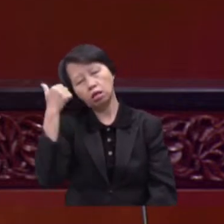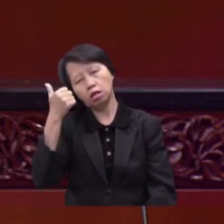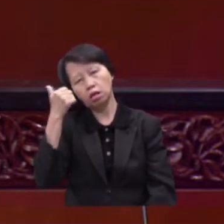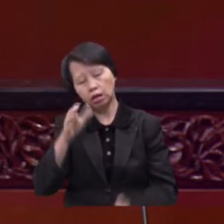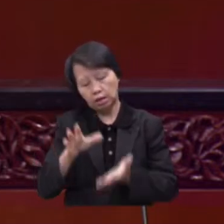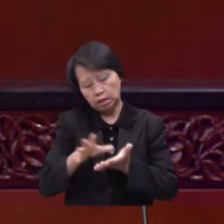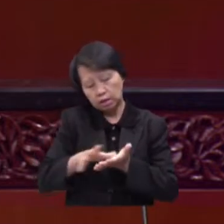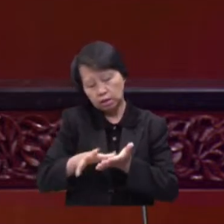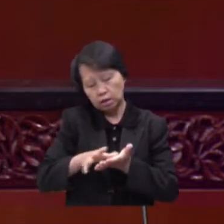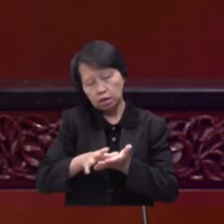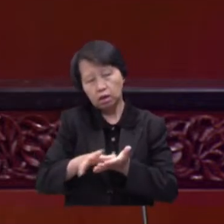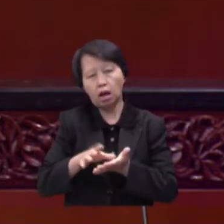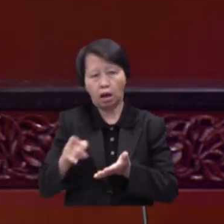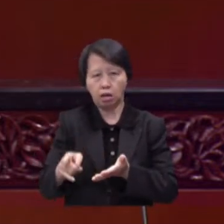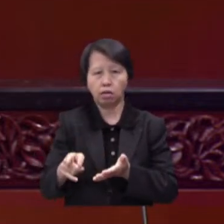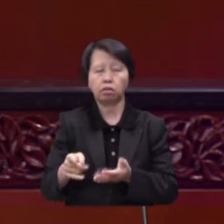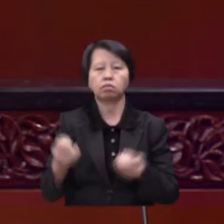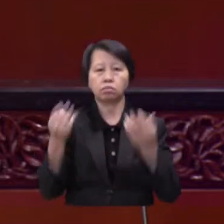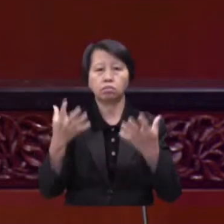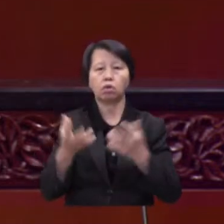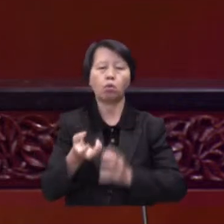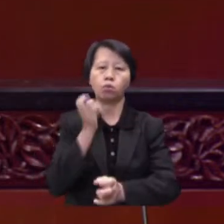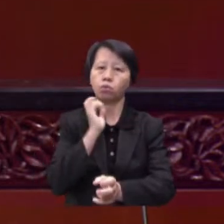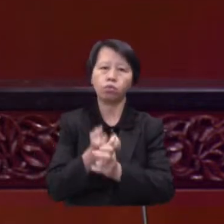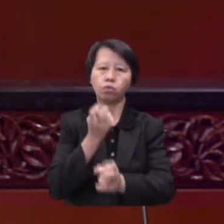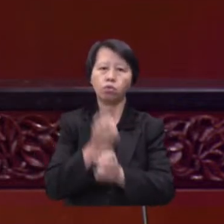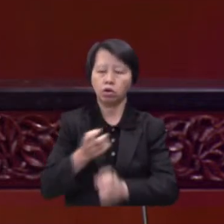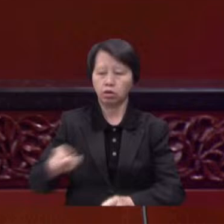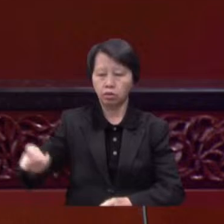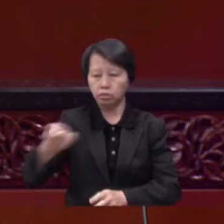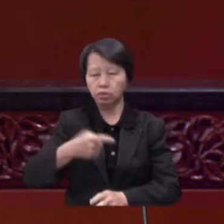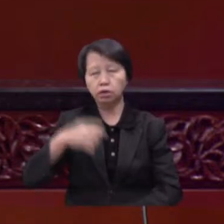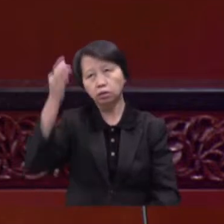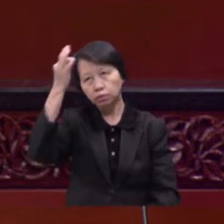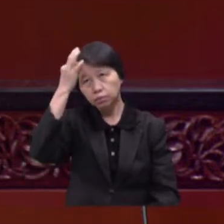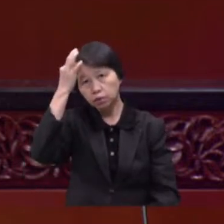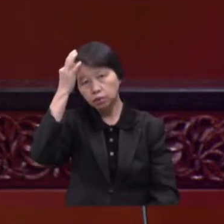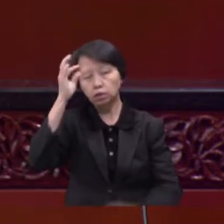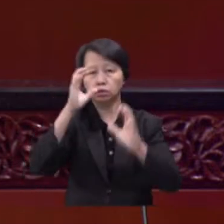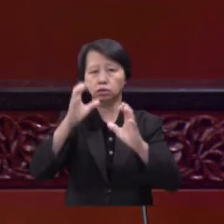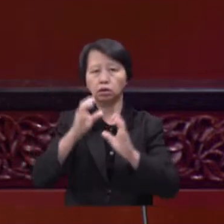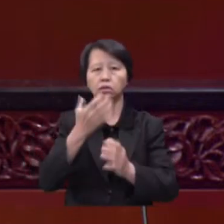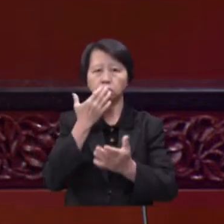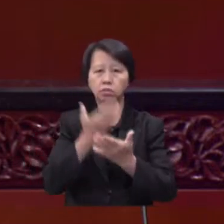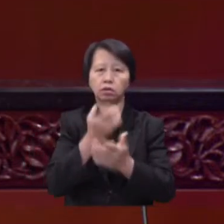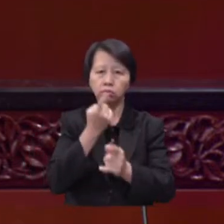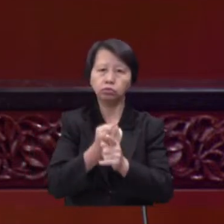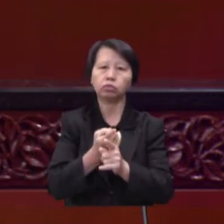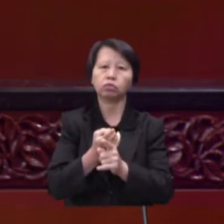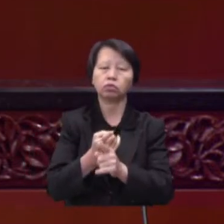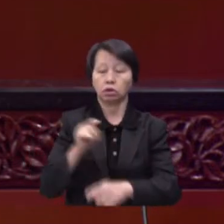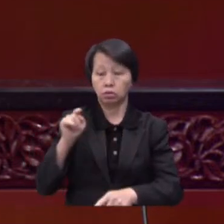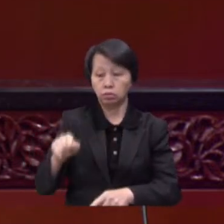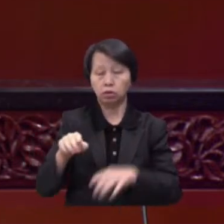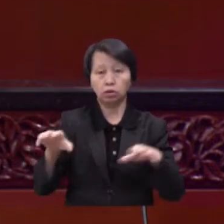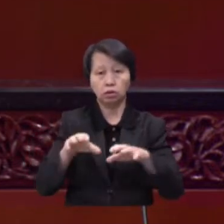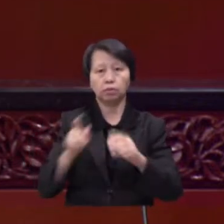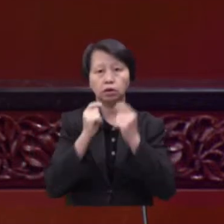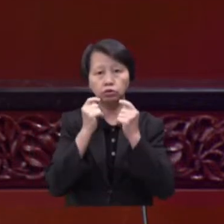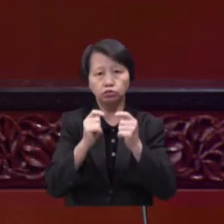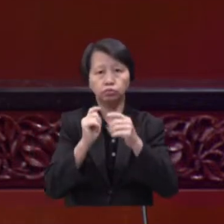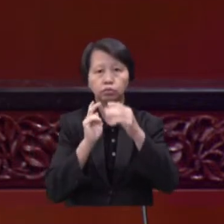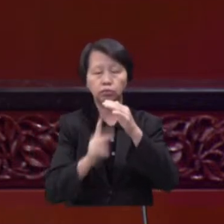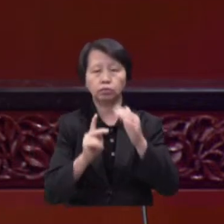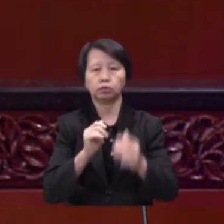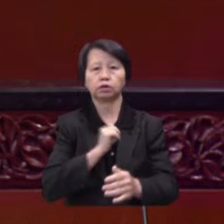dada yang semakin menukarkan mereka untuk berpikir secara resmi mereka yang melakukan percobaan